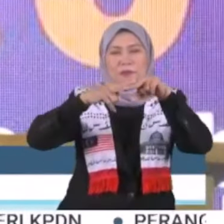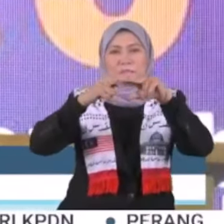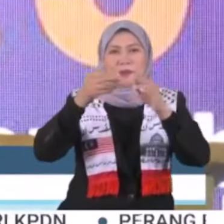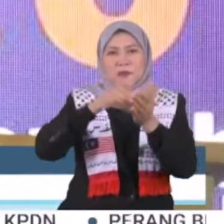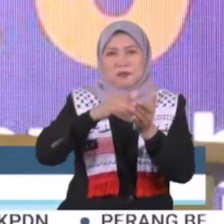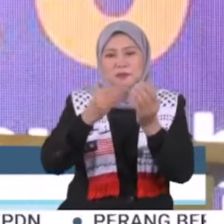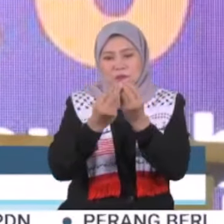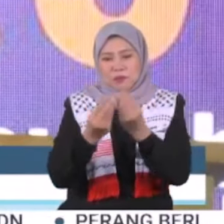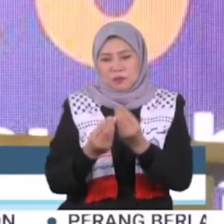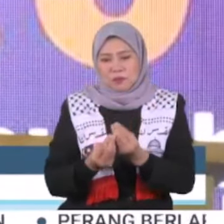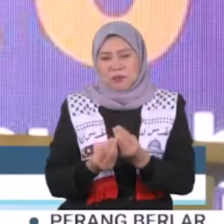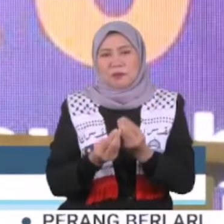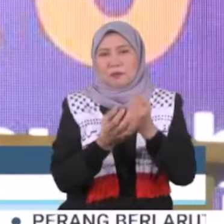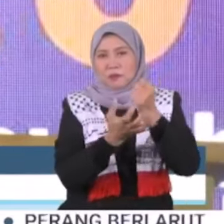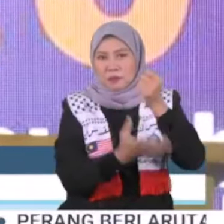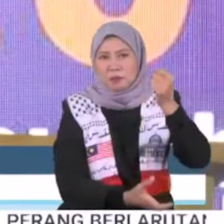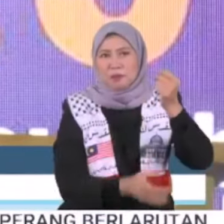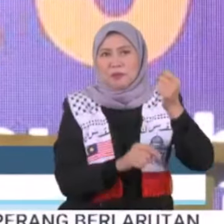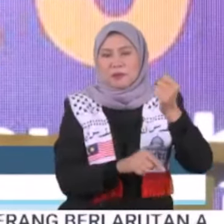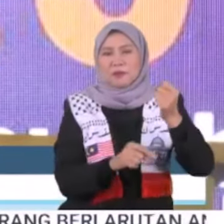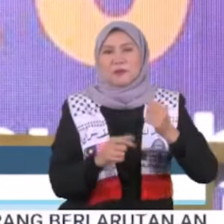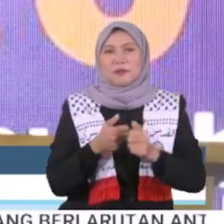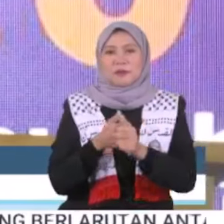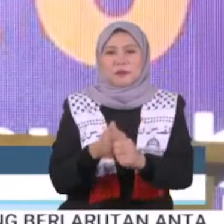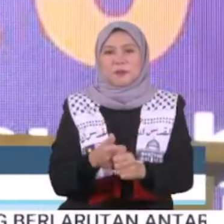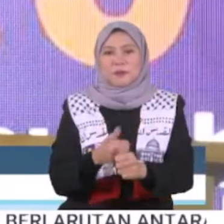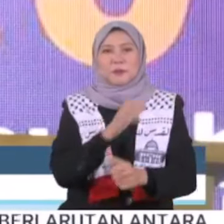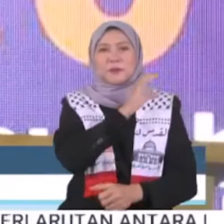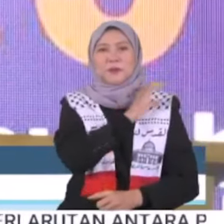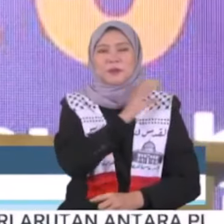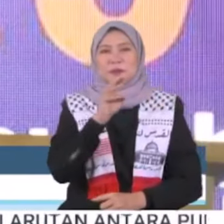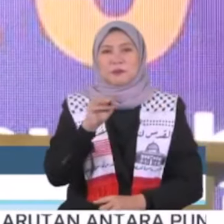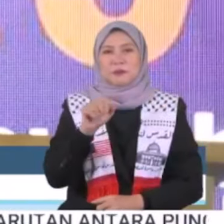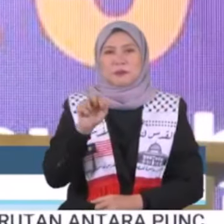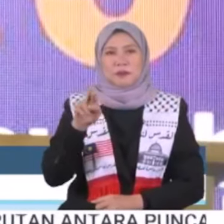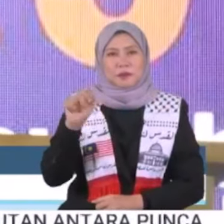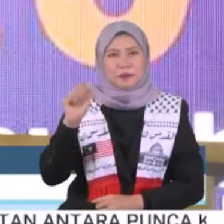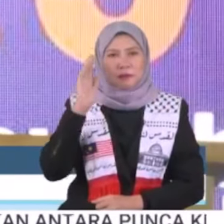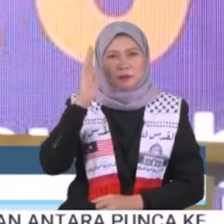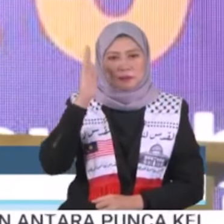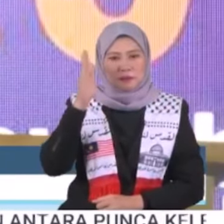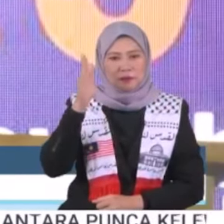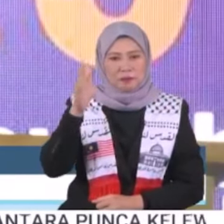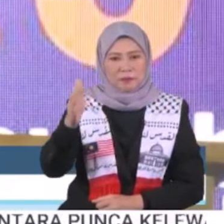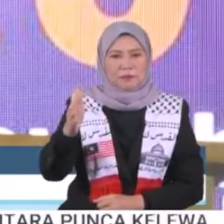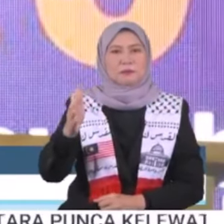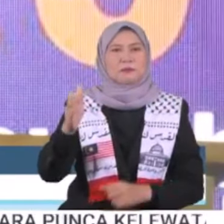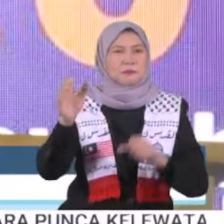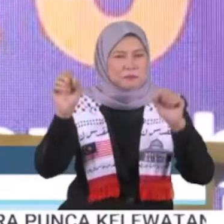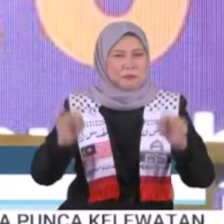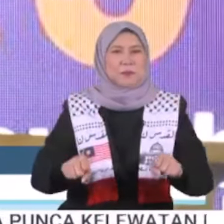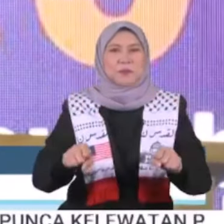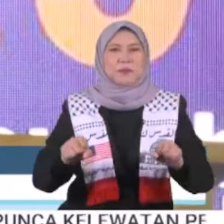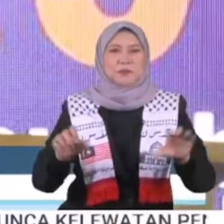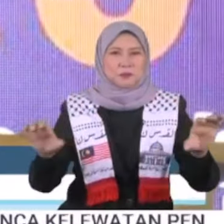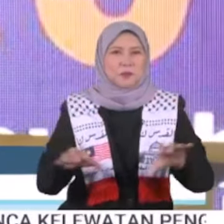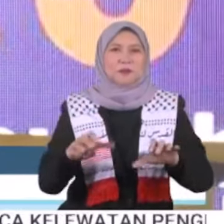Saya harap di bawah panduan Pengerusi MARA, MARA akan berkemampuan untuk melakukannya, insyaAllah.